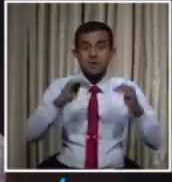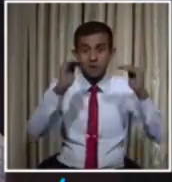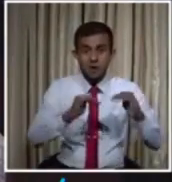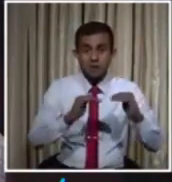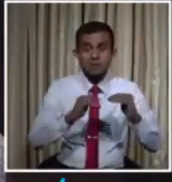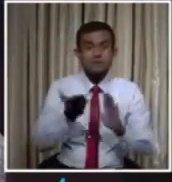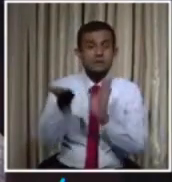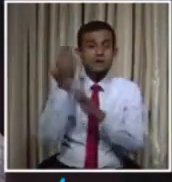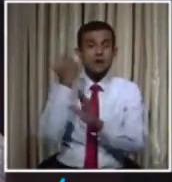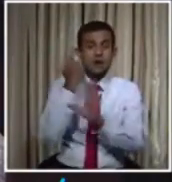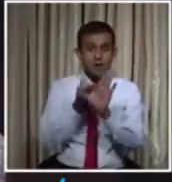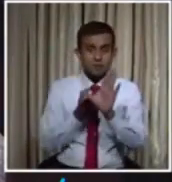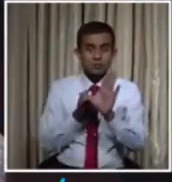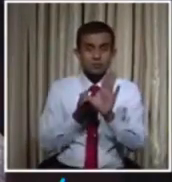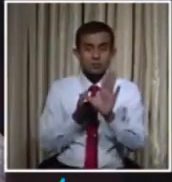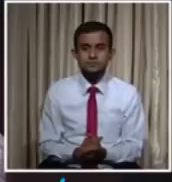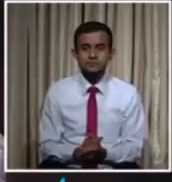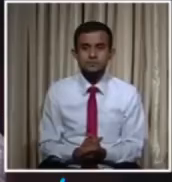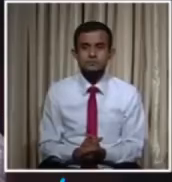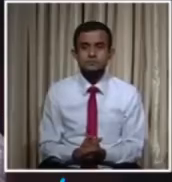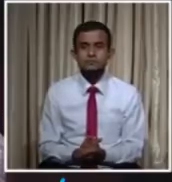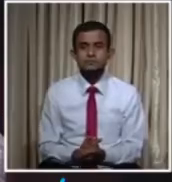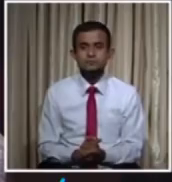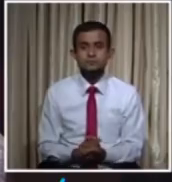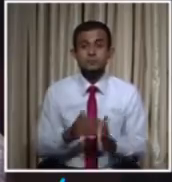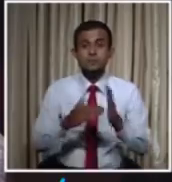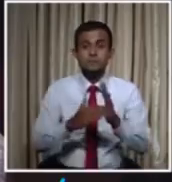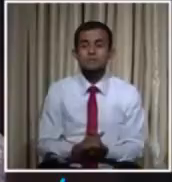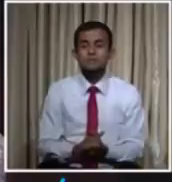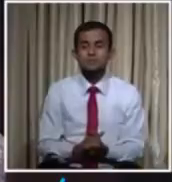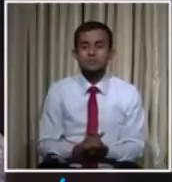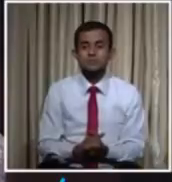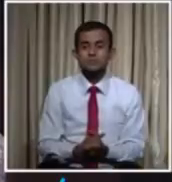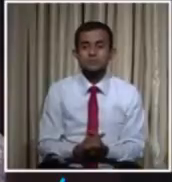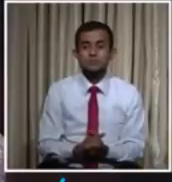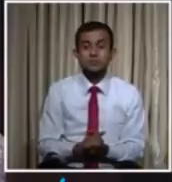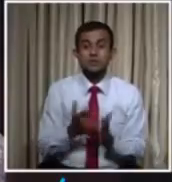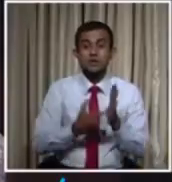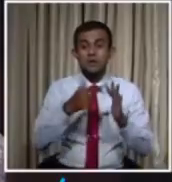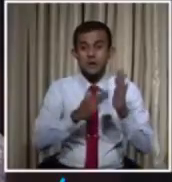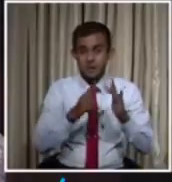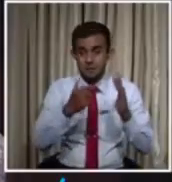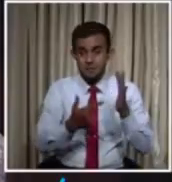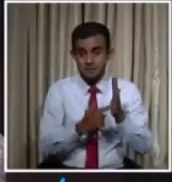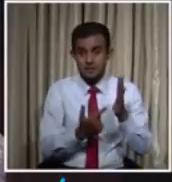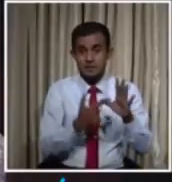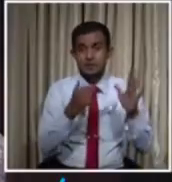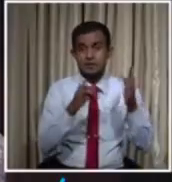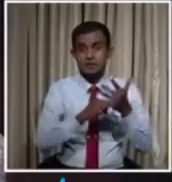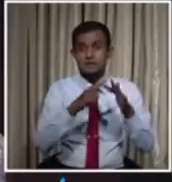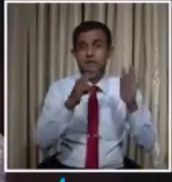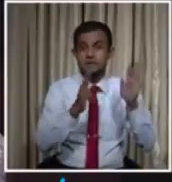තියෙනවා දැන් ගිය වසරේ අපි ගත්තොත් මිලියන 700ක්ව තිබුණු ඒ රෙමිටන්සස්